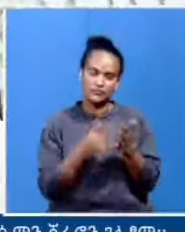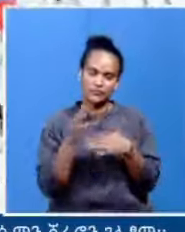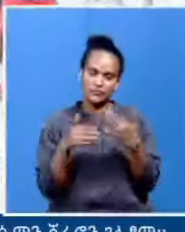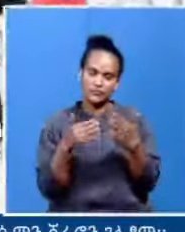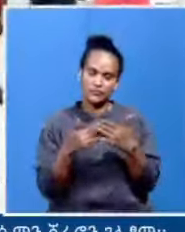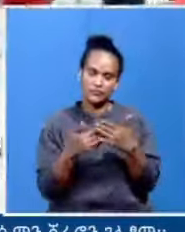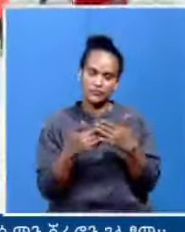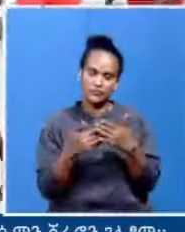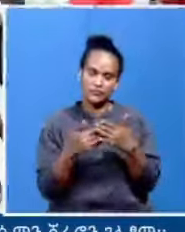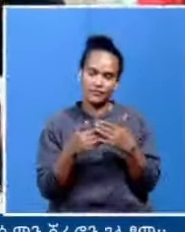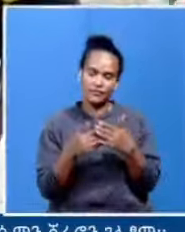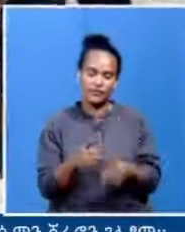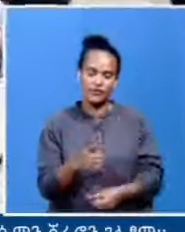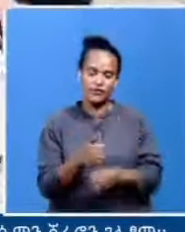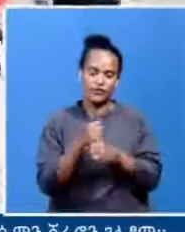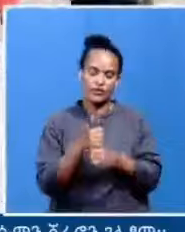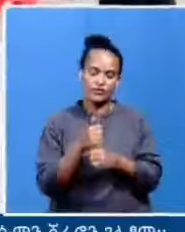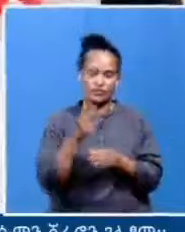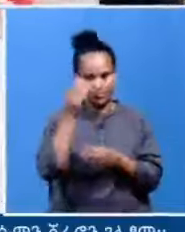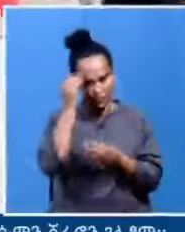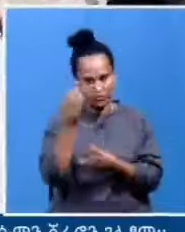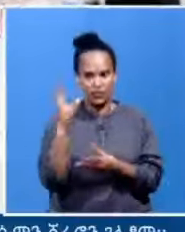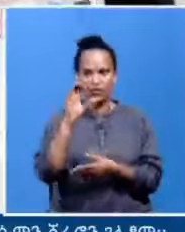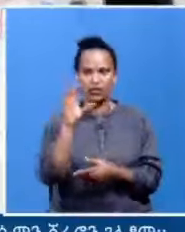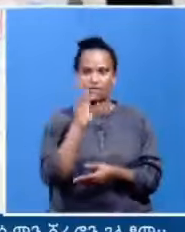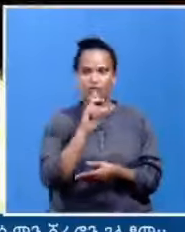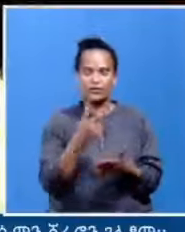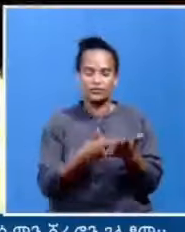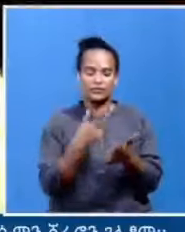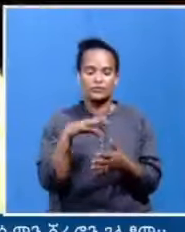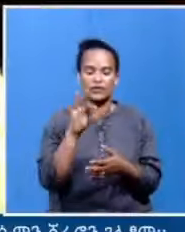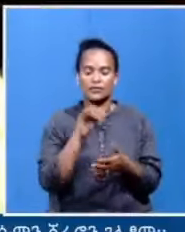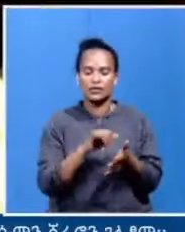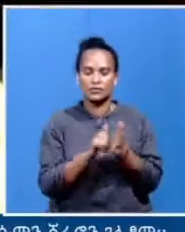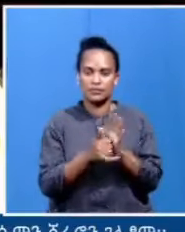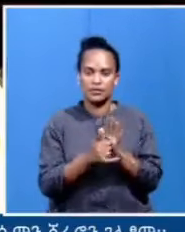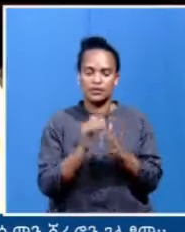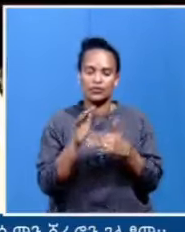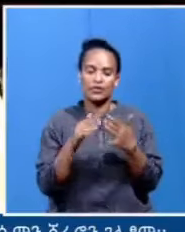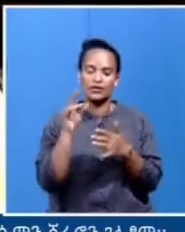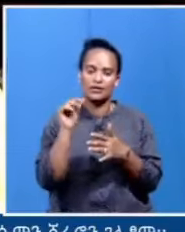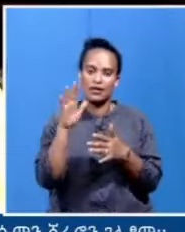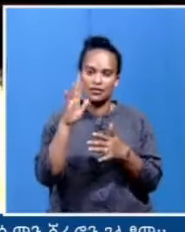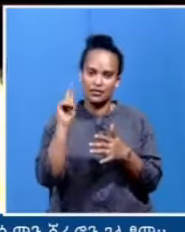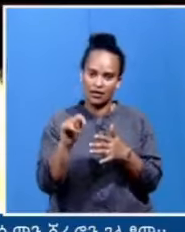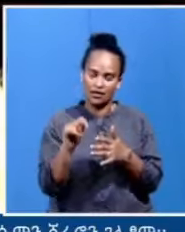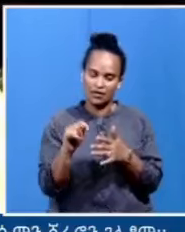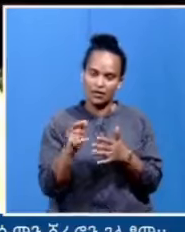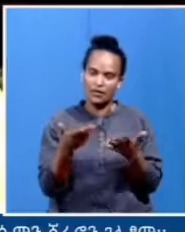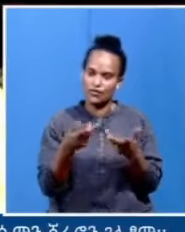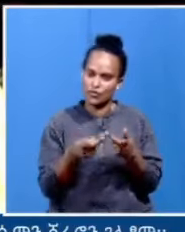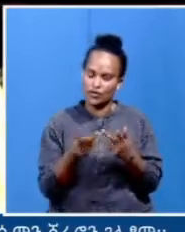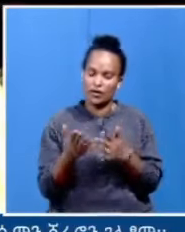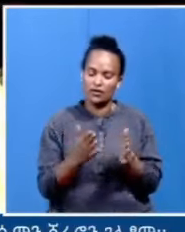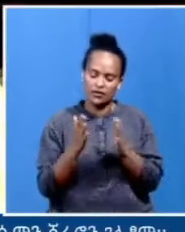ያው ፕሮሞተራት ስፖንሰራት ክንደሊና ማለት እዩ። ብዙ ጌርና ምስ ረኸብና ድማ ናብ ኩለን ጋንታታት ኣብይ ቦታ